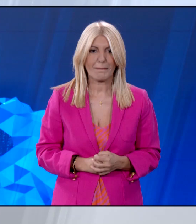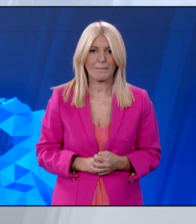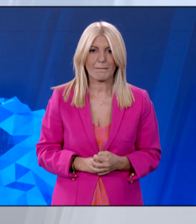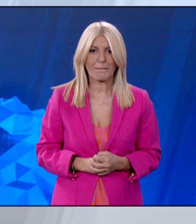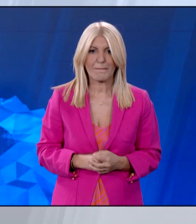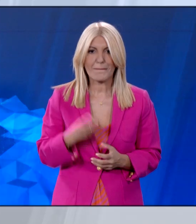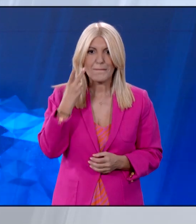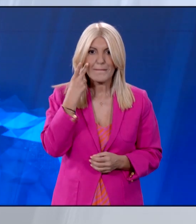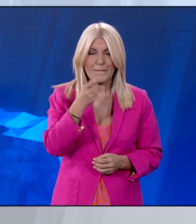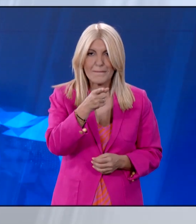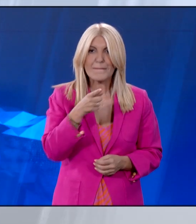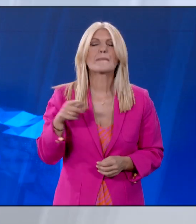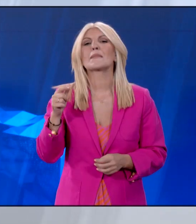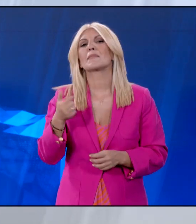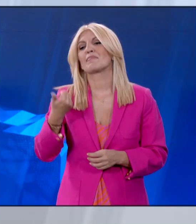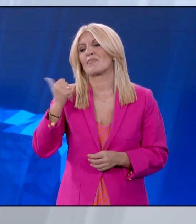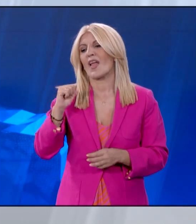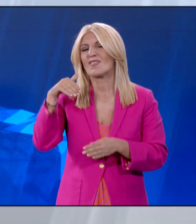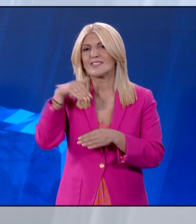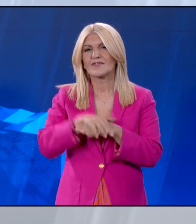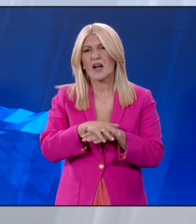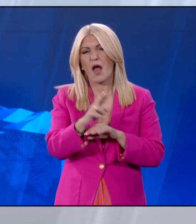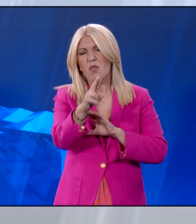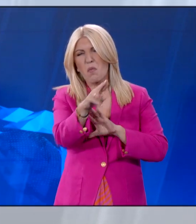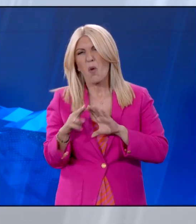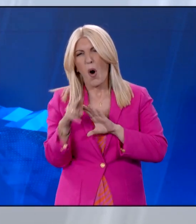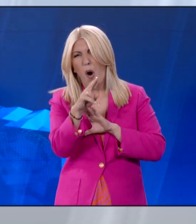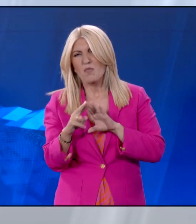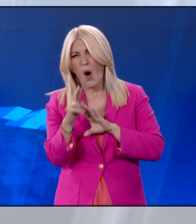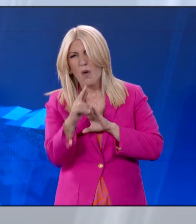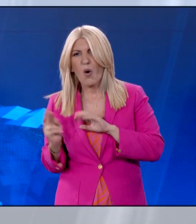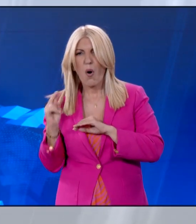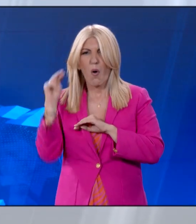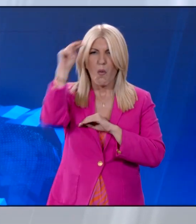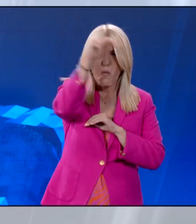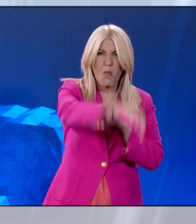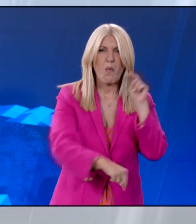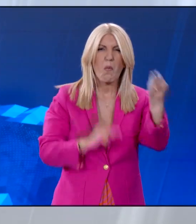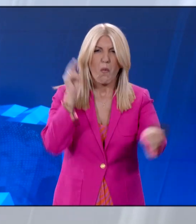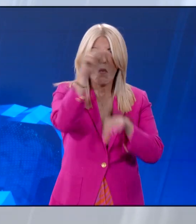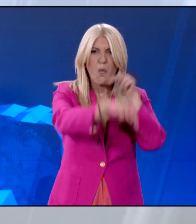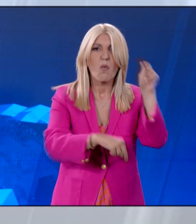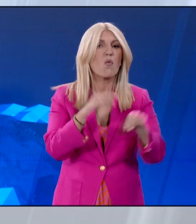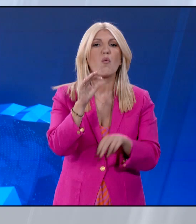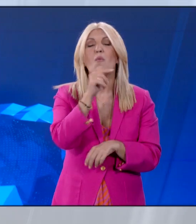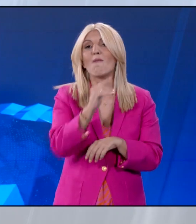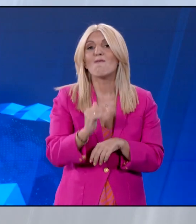Το βράδυ η Χεσμπολάχ εκτόξευσε δεκάδες ρουκέτες εναντίον του Βόρειου Ισραήλ.